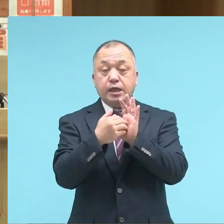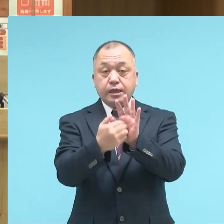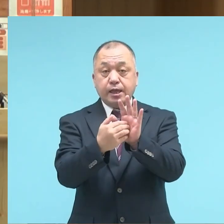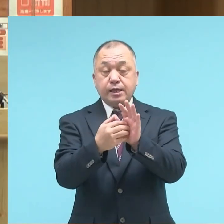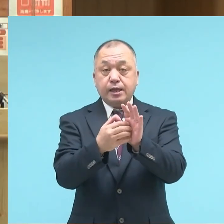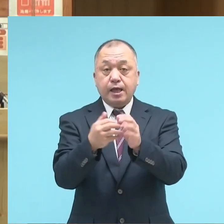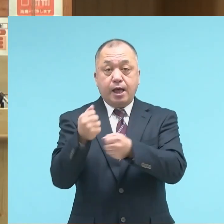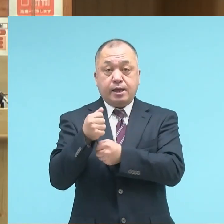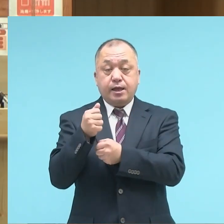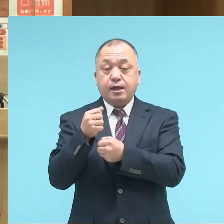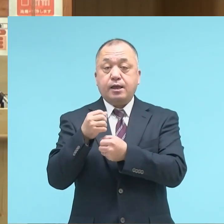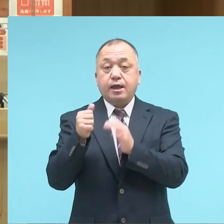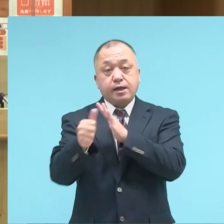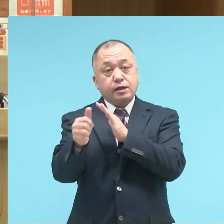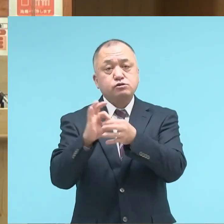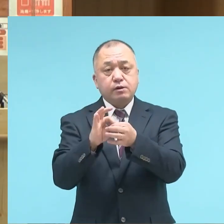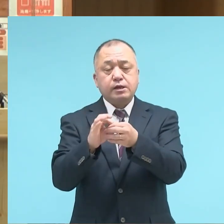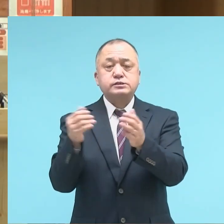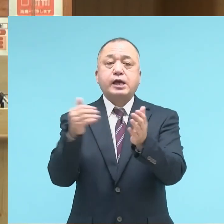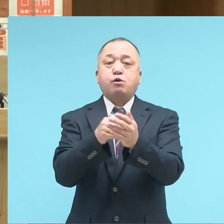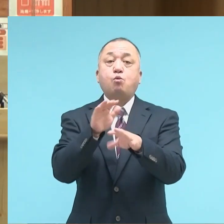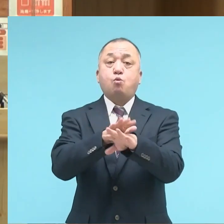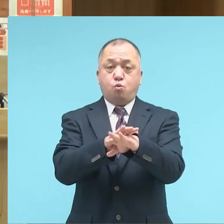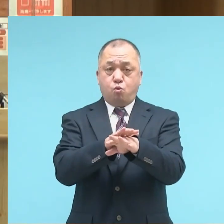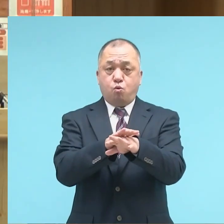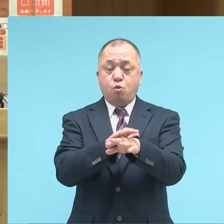から、それは医療、